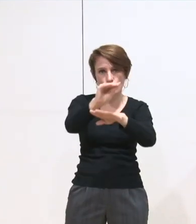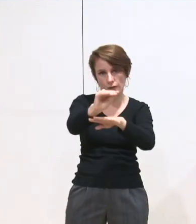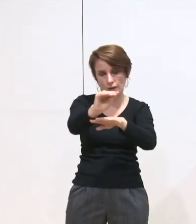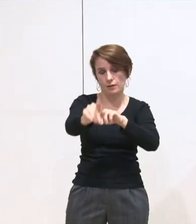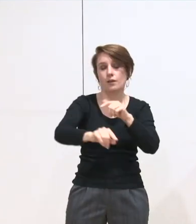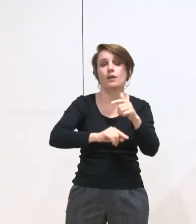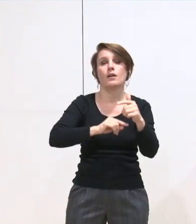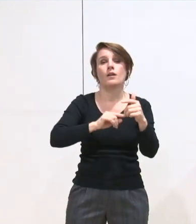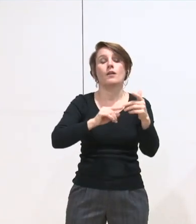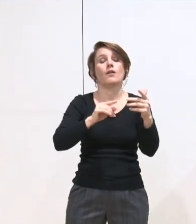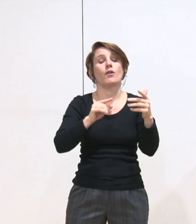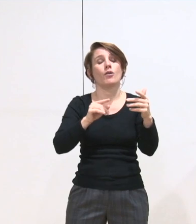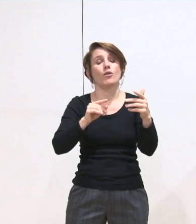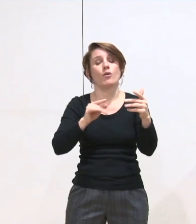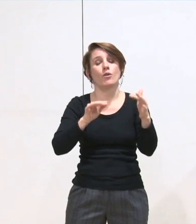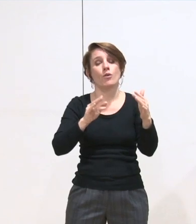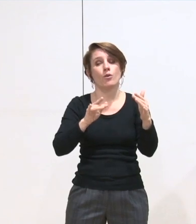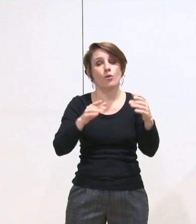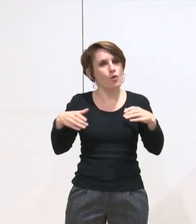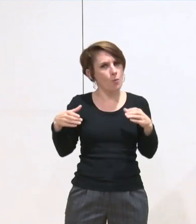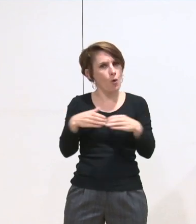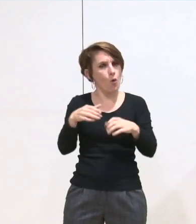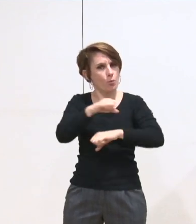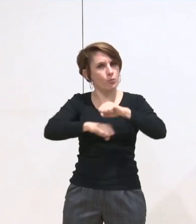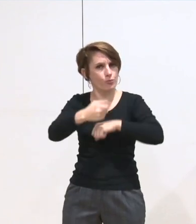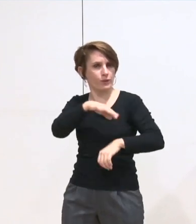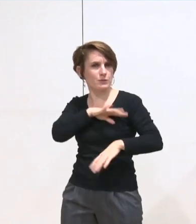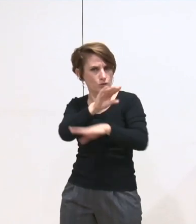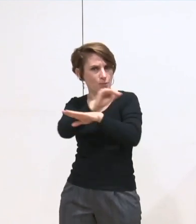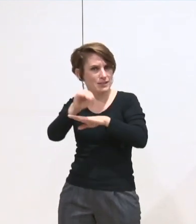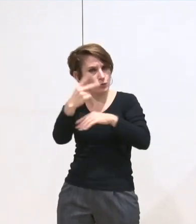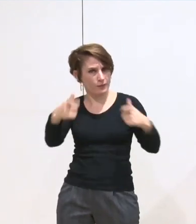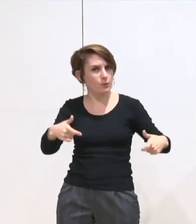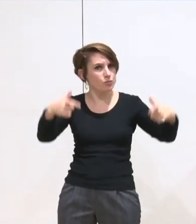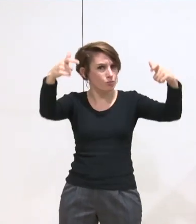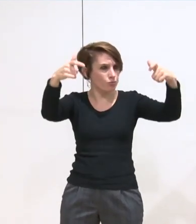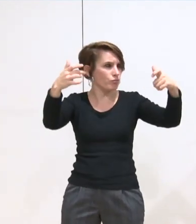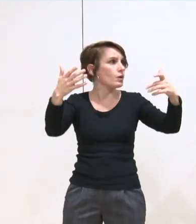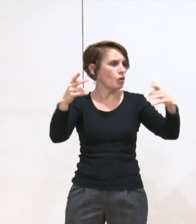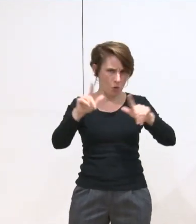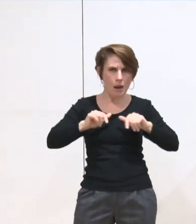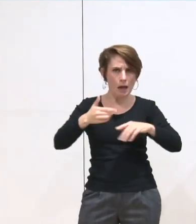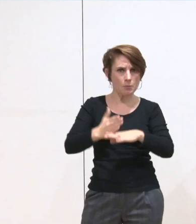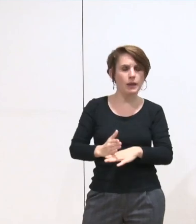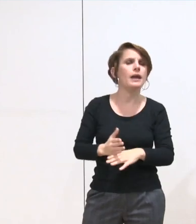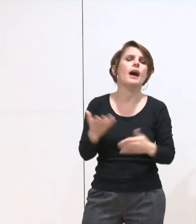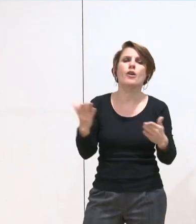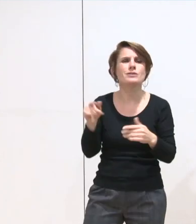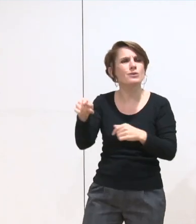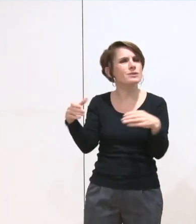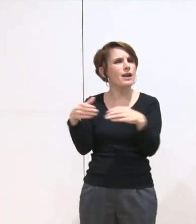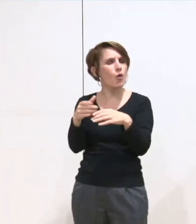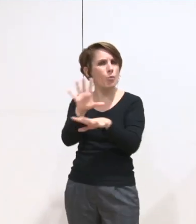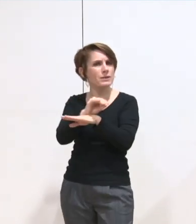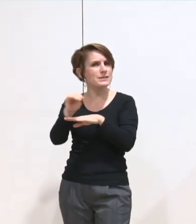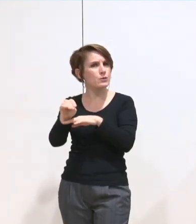cellule de sécurisation des locaux est d'ores et déjà mobilisée. Alors, qu'est-ce que c'est que cette histoire de cellule de sécurisation donc, des locaux? C'est donc